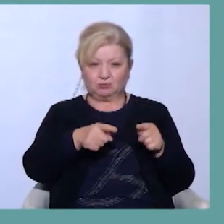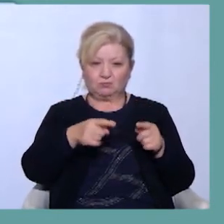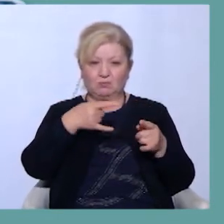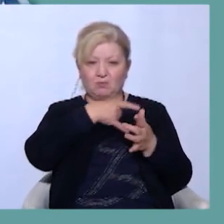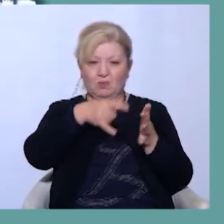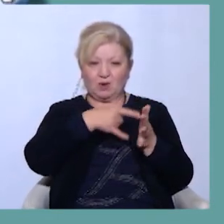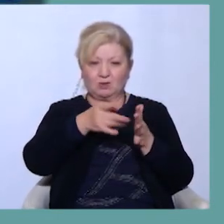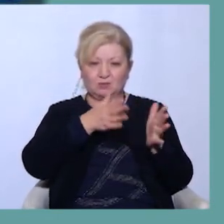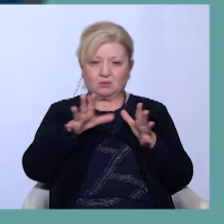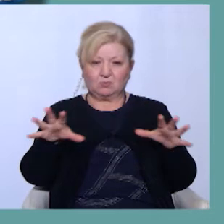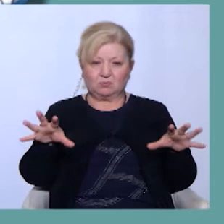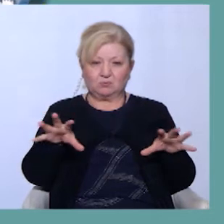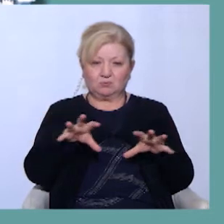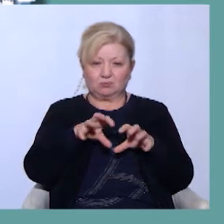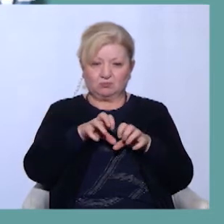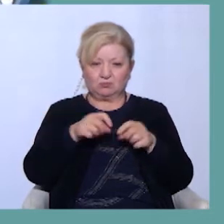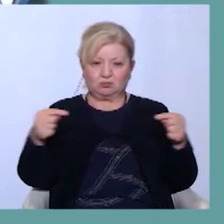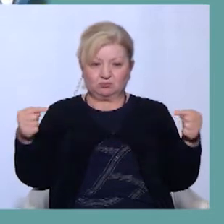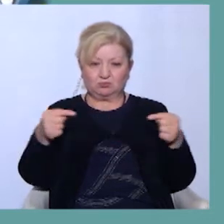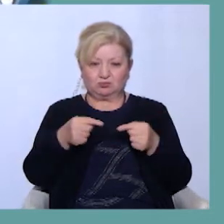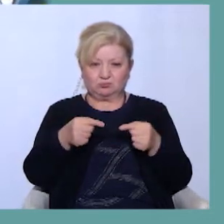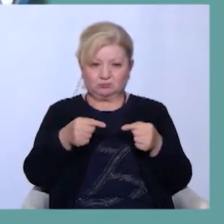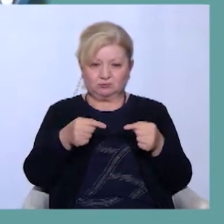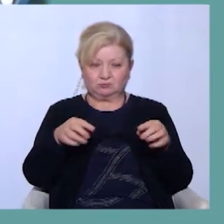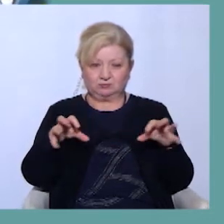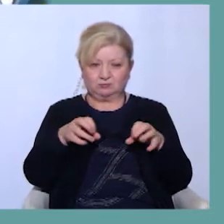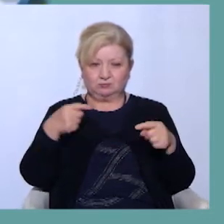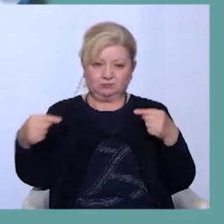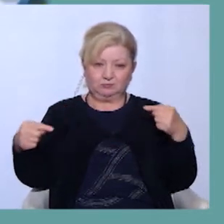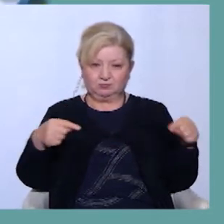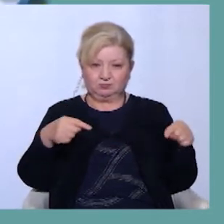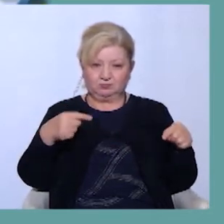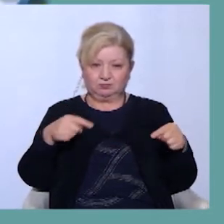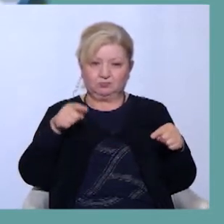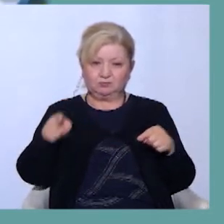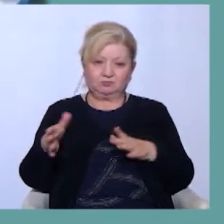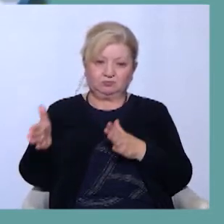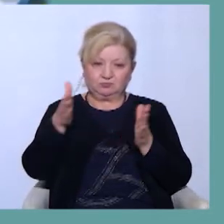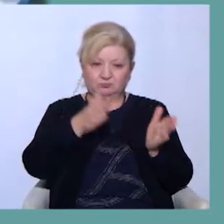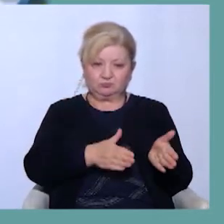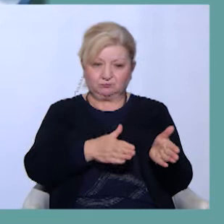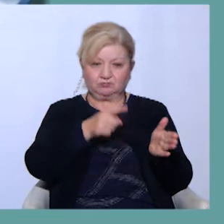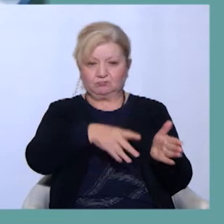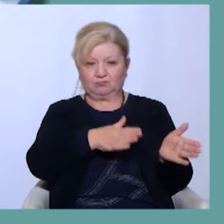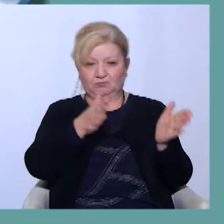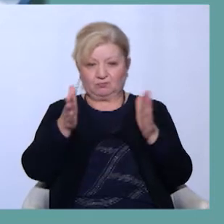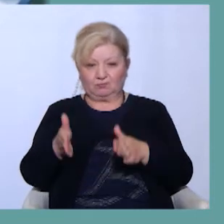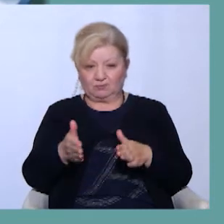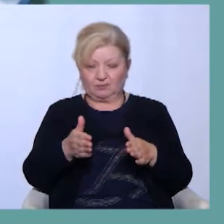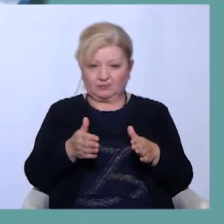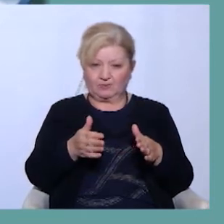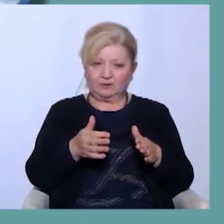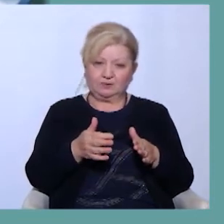მოხდა მაგნიტის ორიენტირება ასე. მიიზიდა საპირისპირო პოლუსებით. ახლა ეს გადაადგილდა აქ.